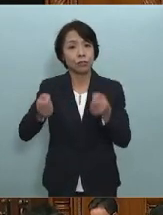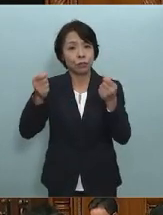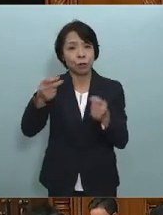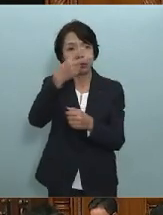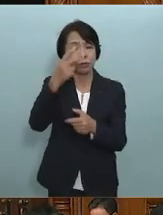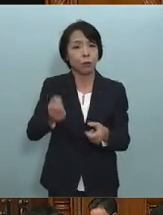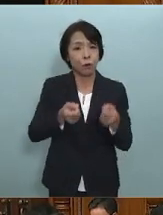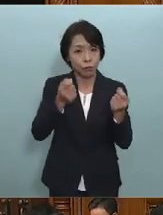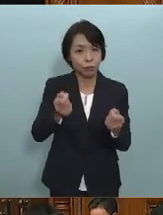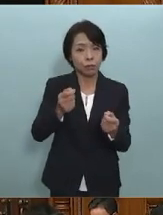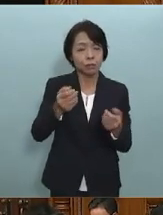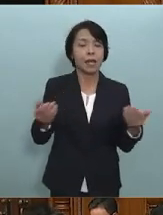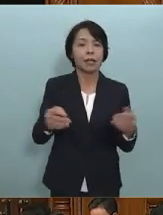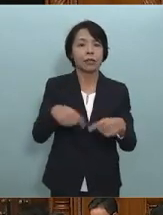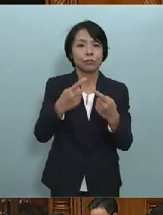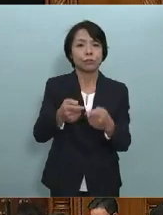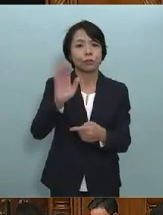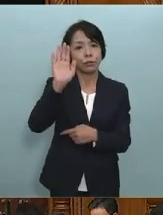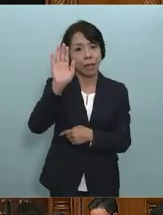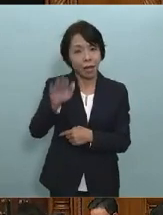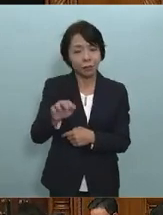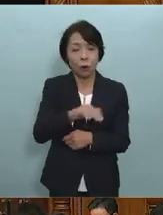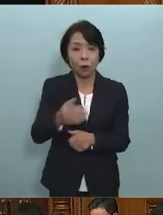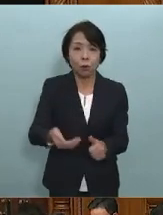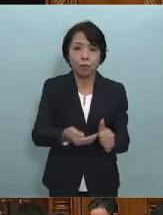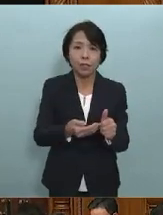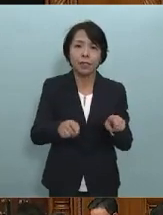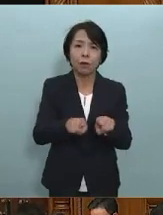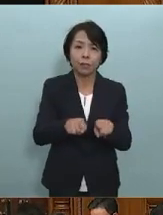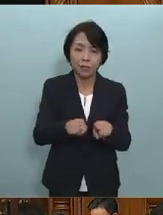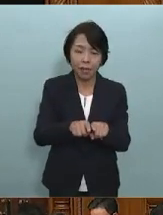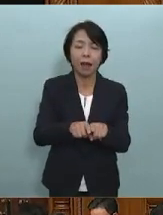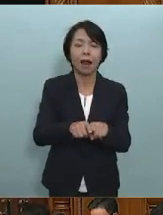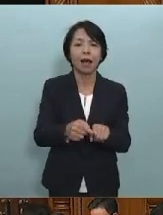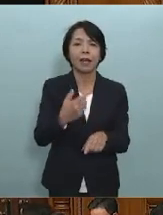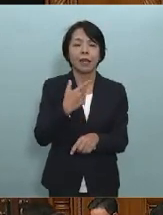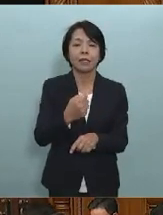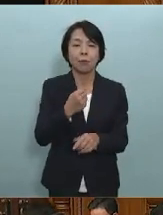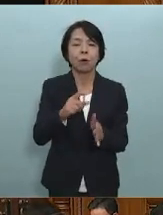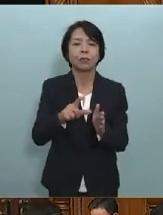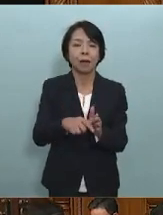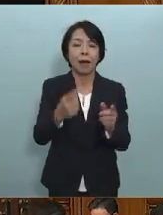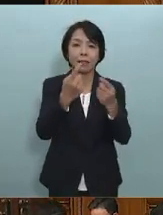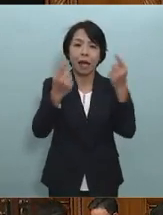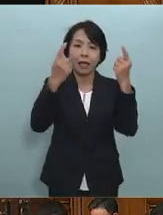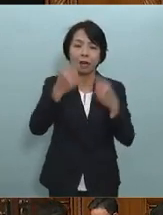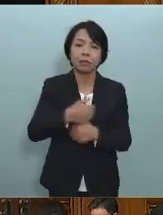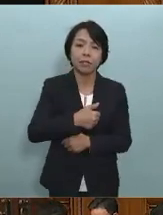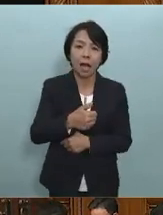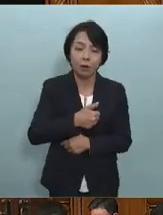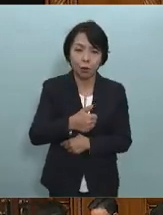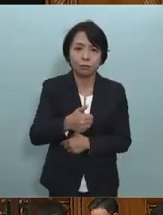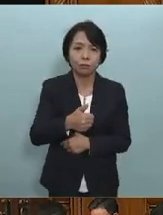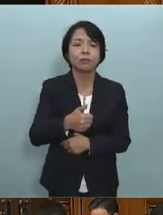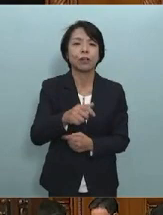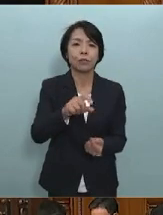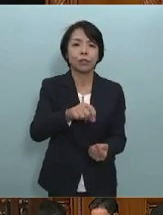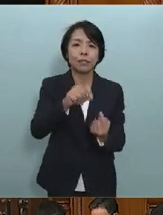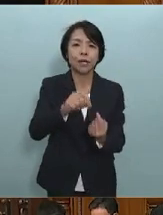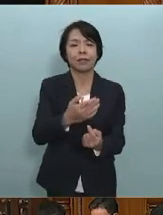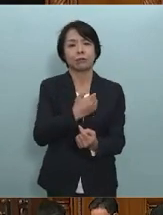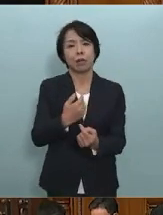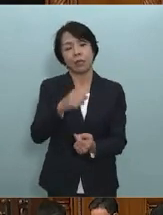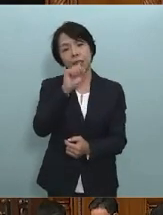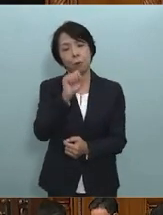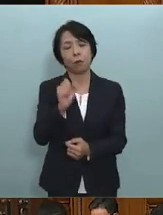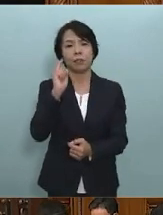就職して子育てしながら改めて希望すれば大学に通うという選択肢があっても良いと思い